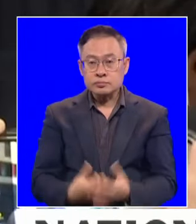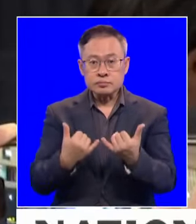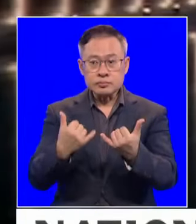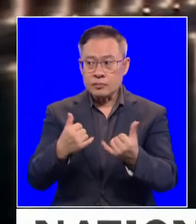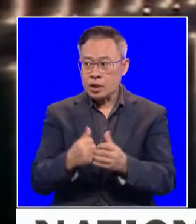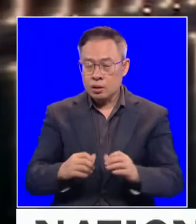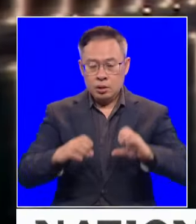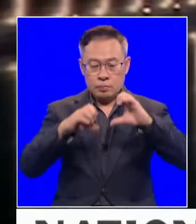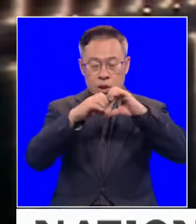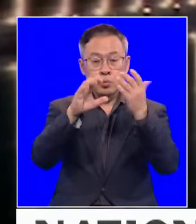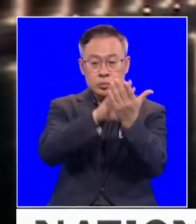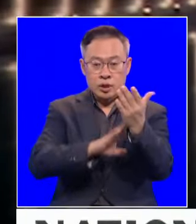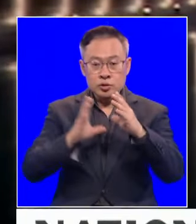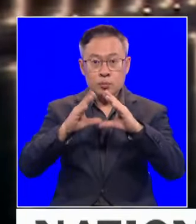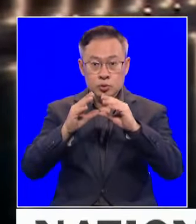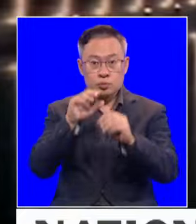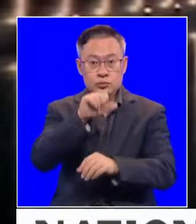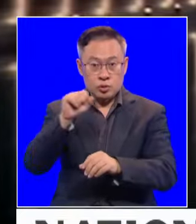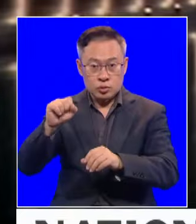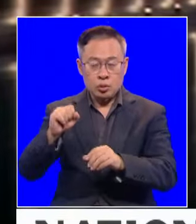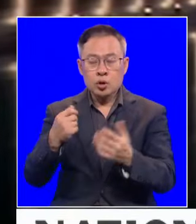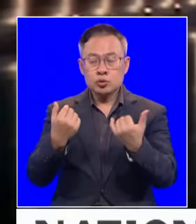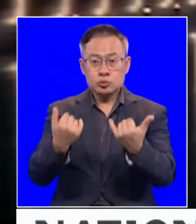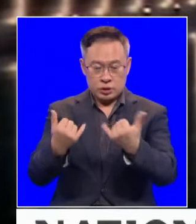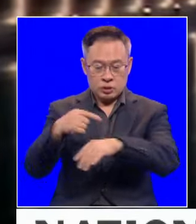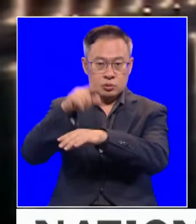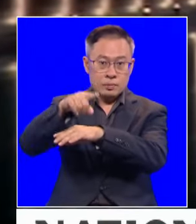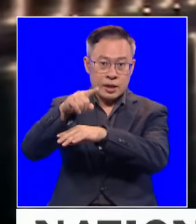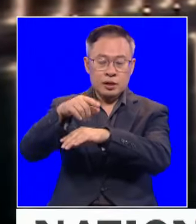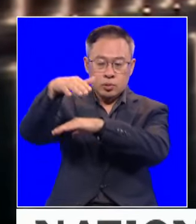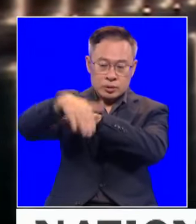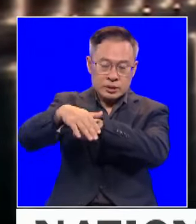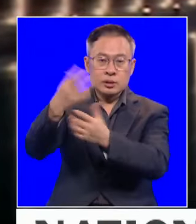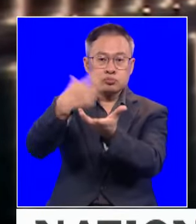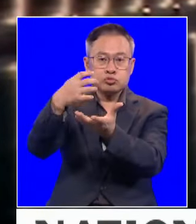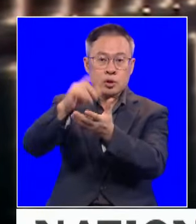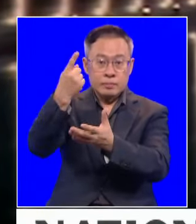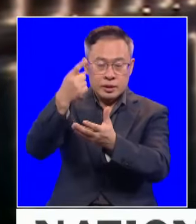ส.ส.และจะมีการแถลงข่าวให้ทราบอีกครั้งในช่วงเย็นค่ะเช่นเดียวกับพรรคประชาชน